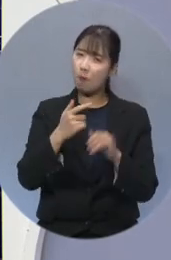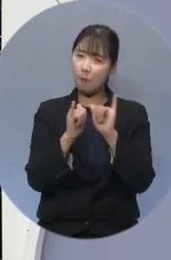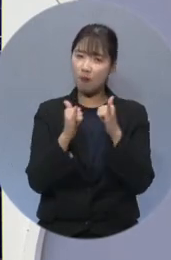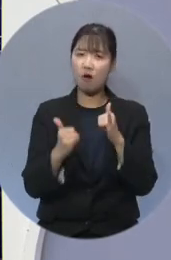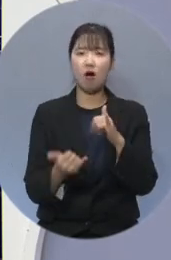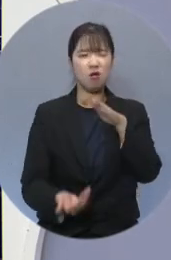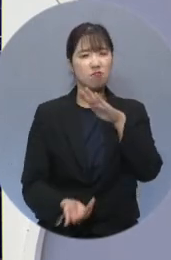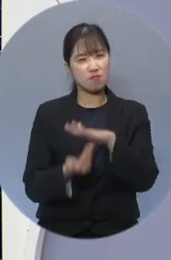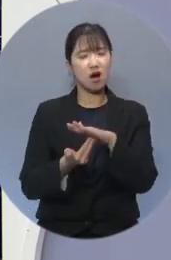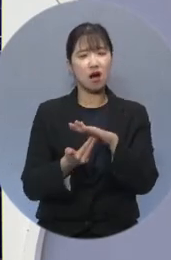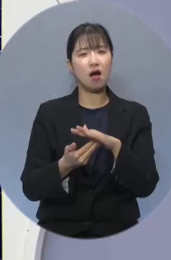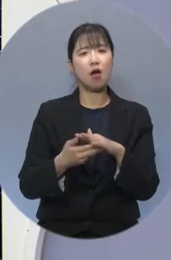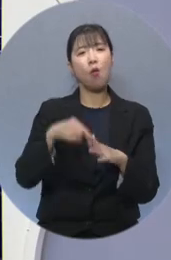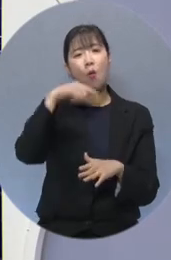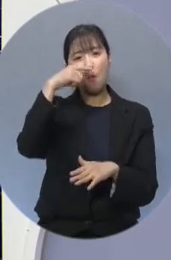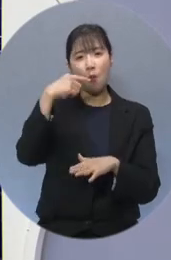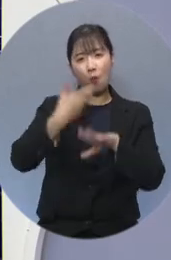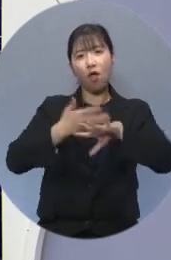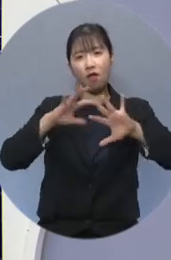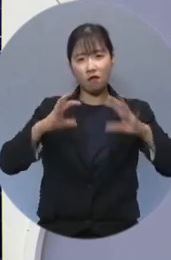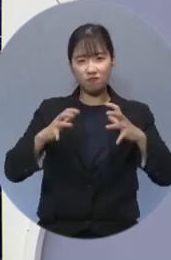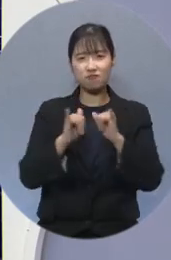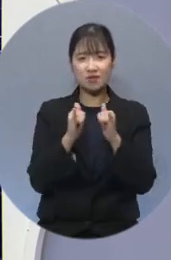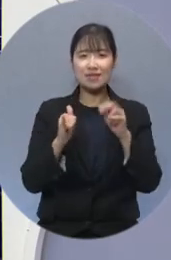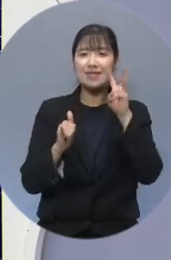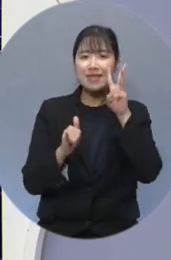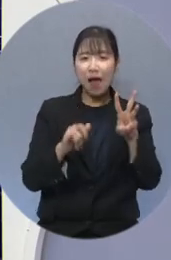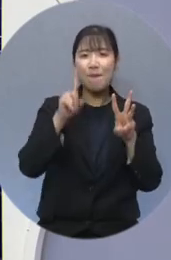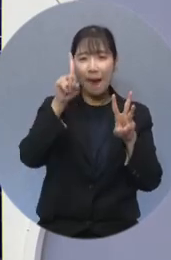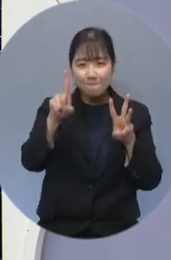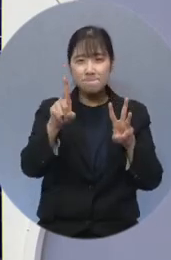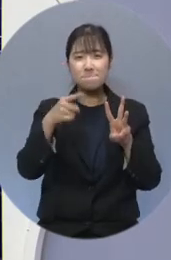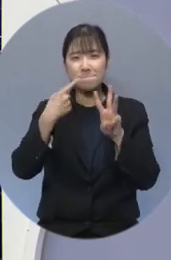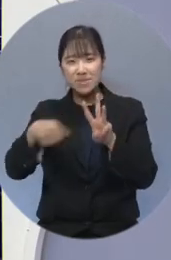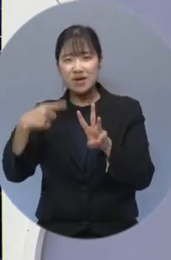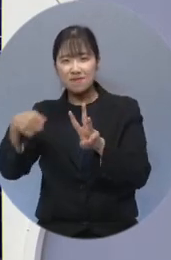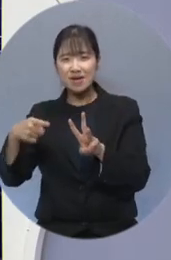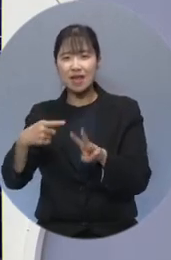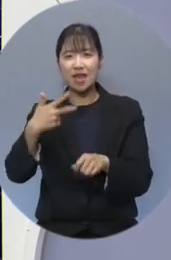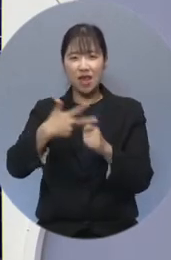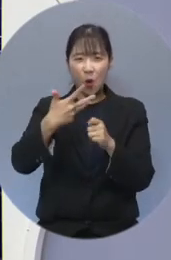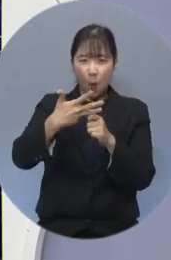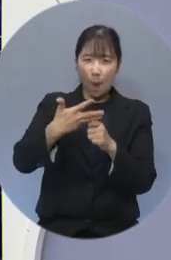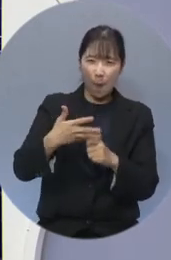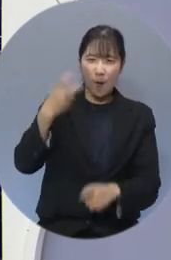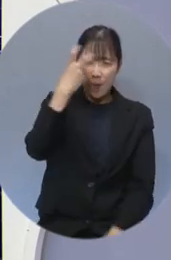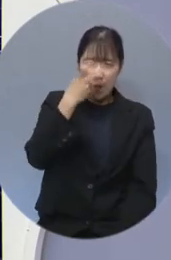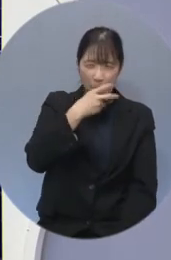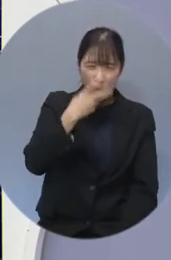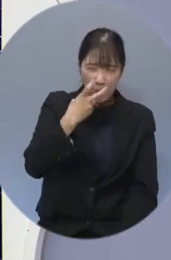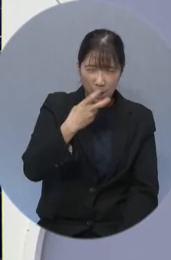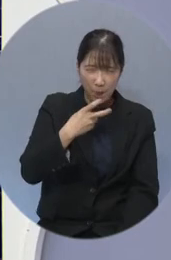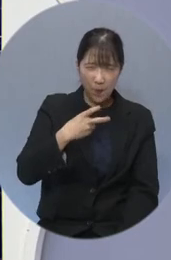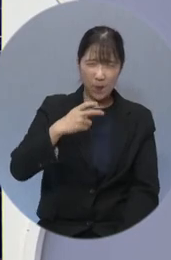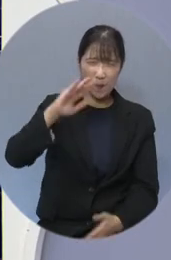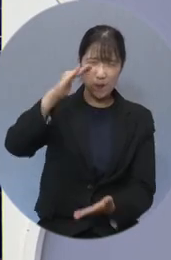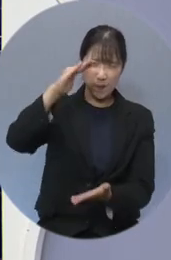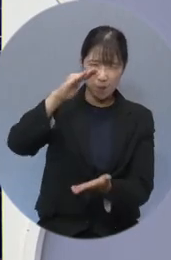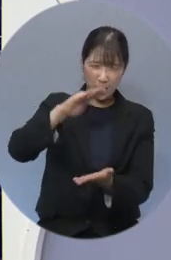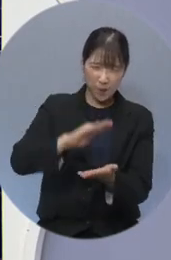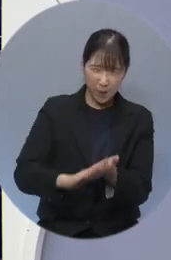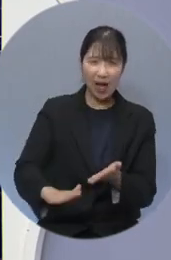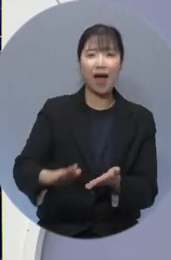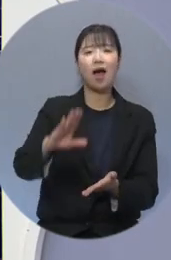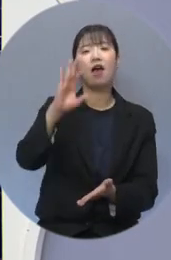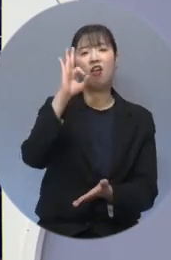가까운 외국인들을 매 3일에 한 번씩 7, 8번에 걸쳐서 해서 마지막 0명을 최근에